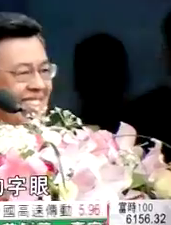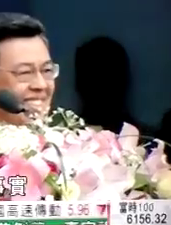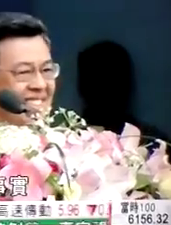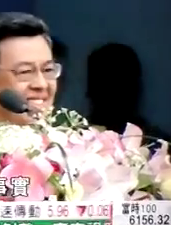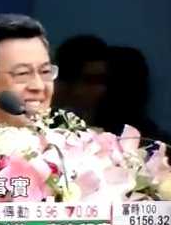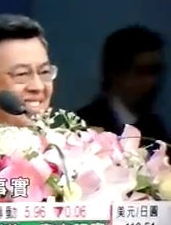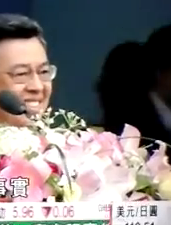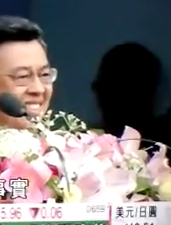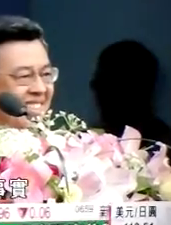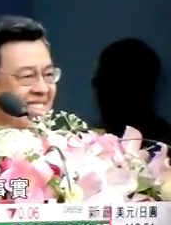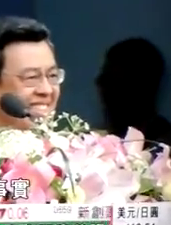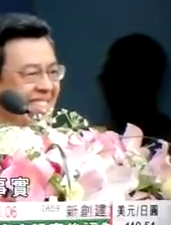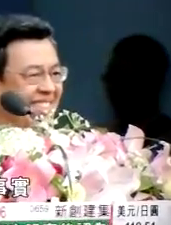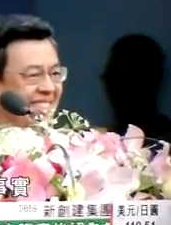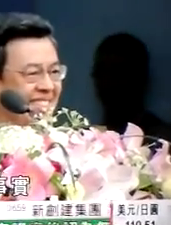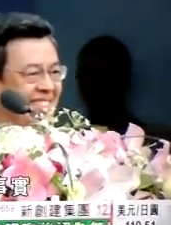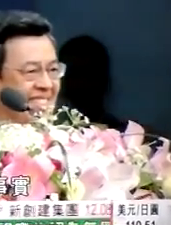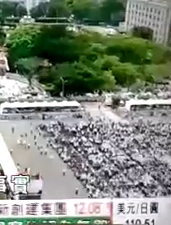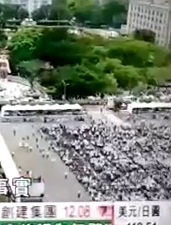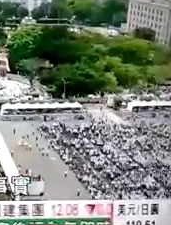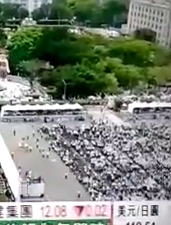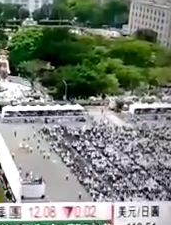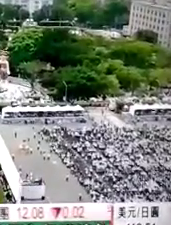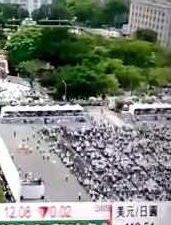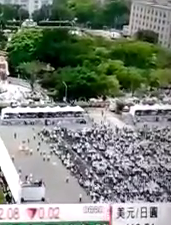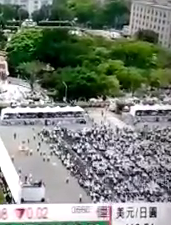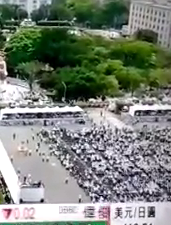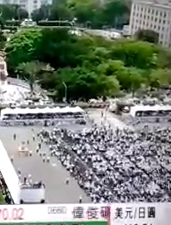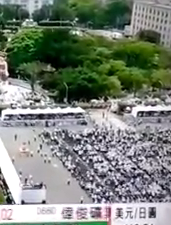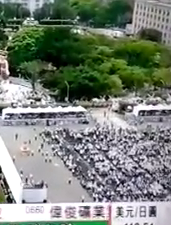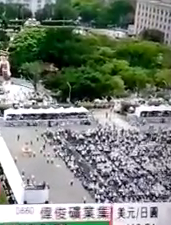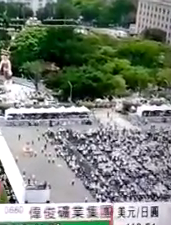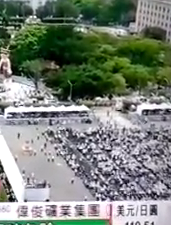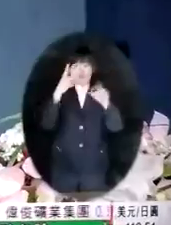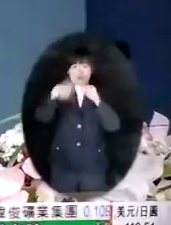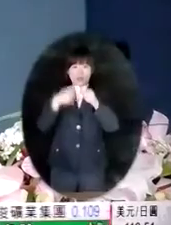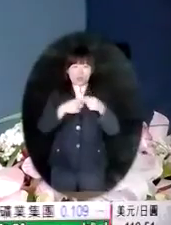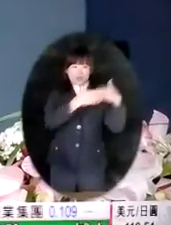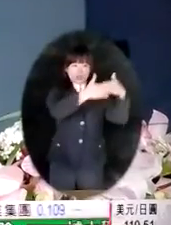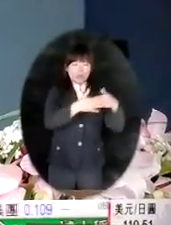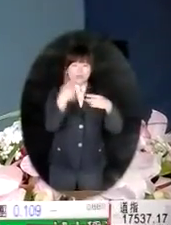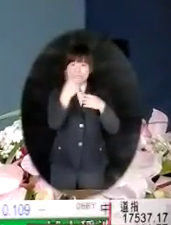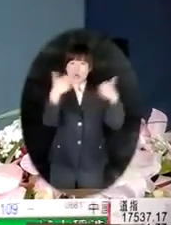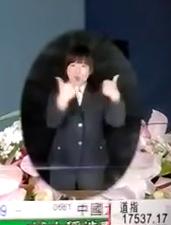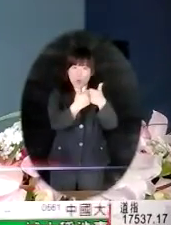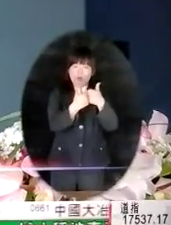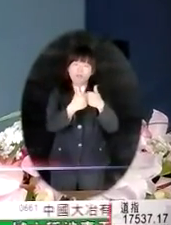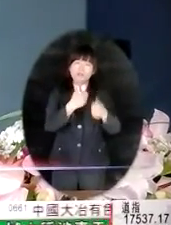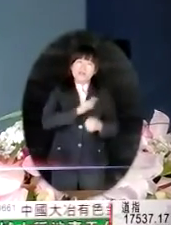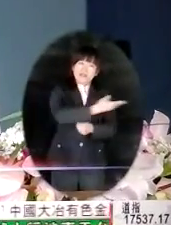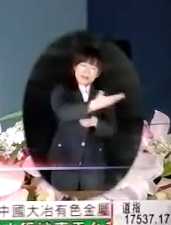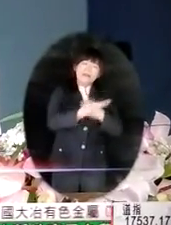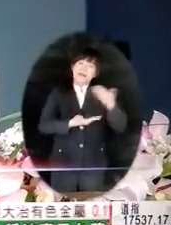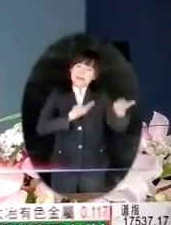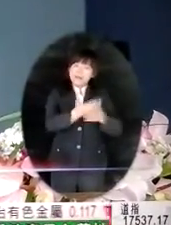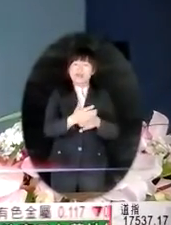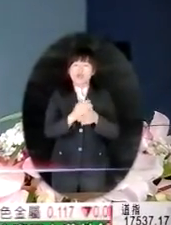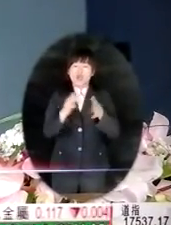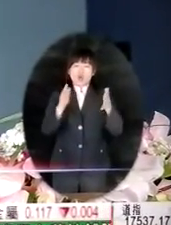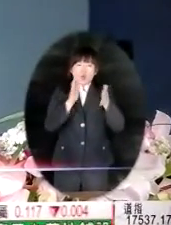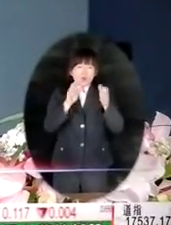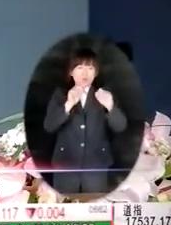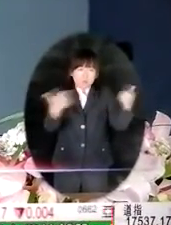眼，但是说尊重九二会谈的事实。 1992年，两岸两会秉持相互谅解、求同